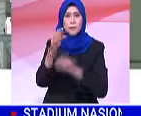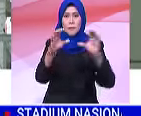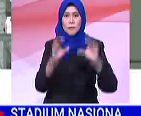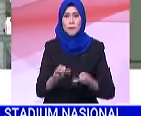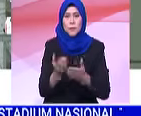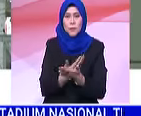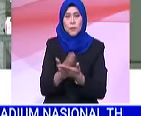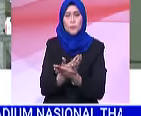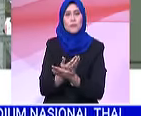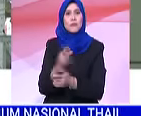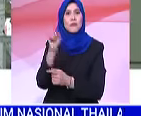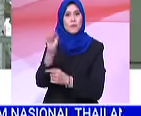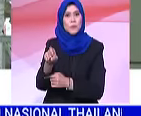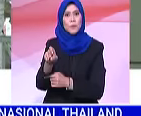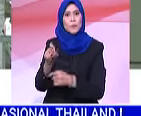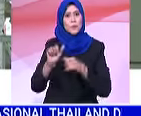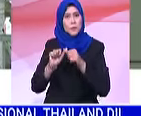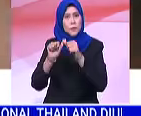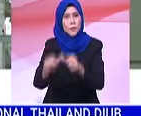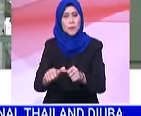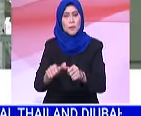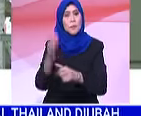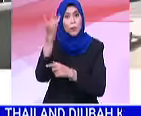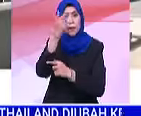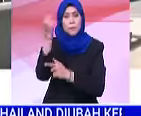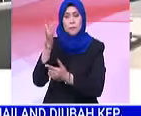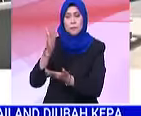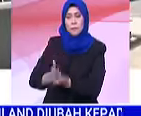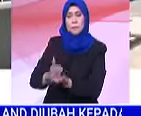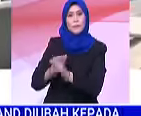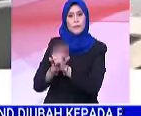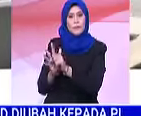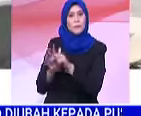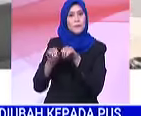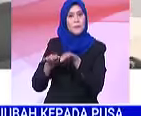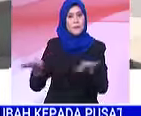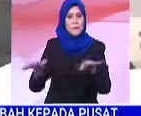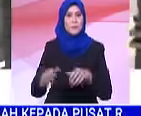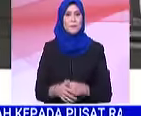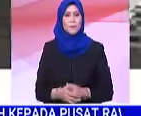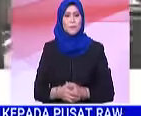baharu dalam kehidupan juga perlu diteruskan bagi memutuskan rantaian COVID-19.